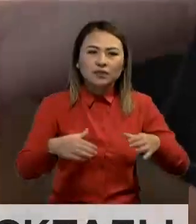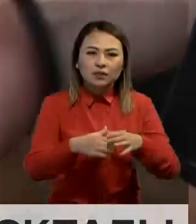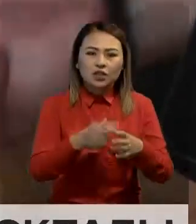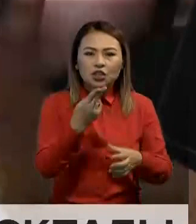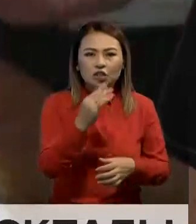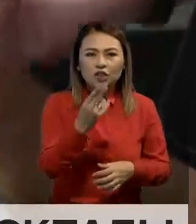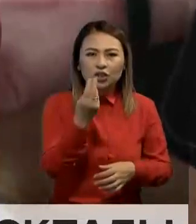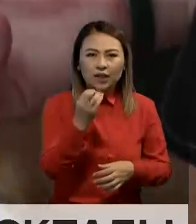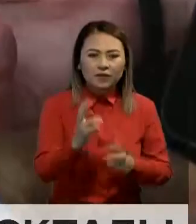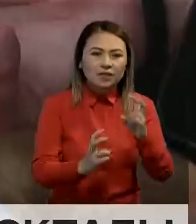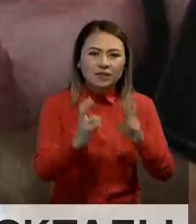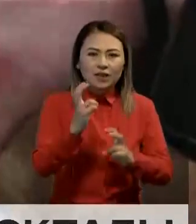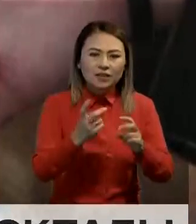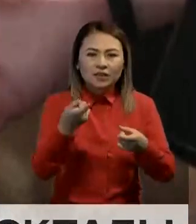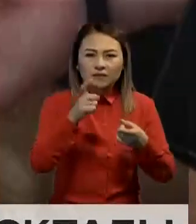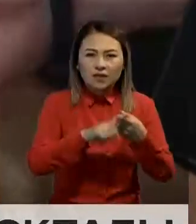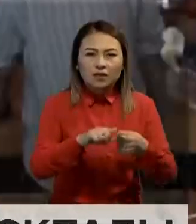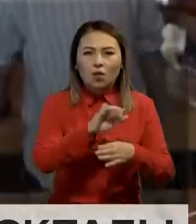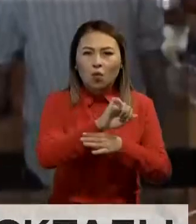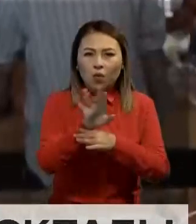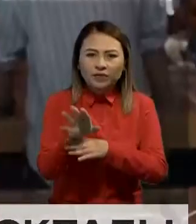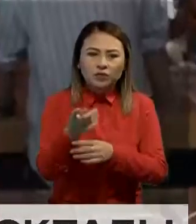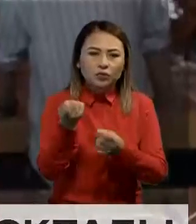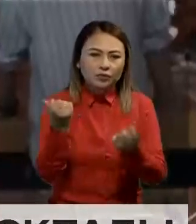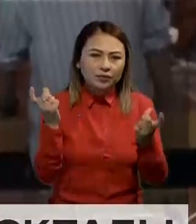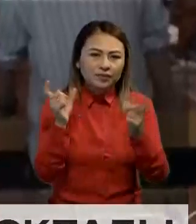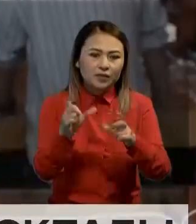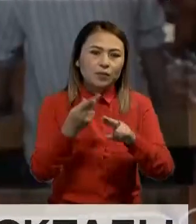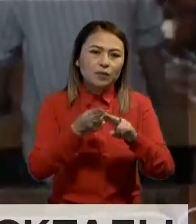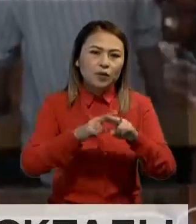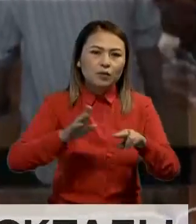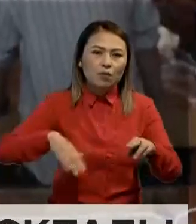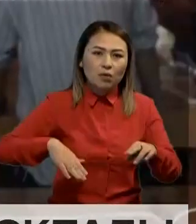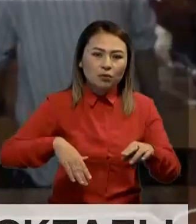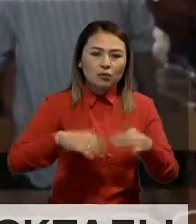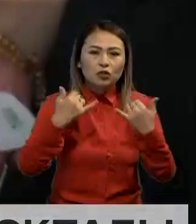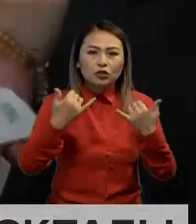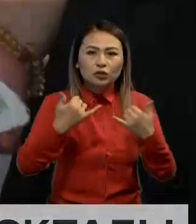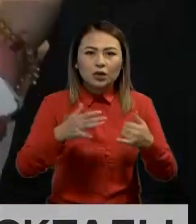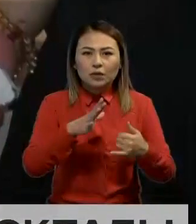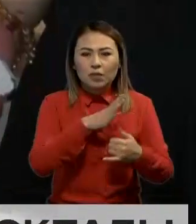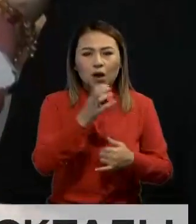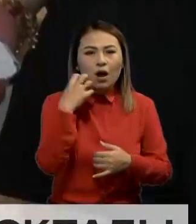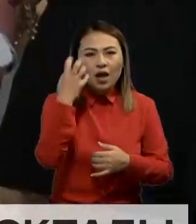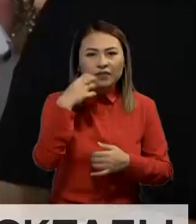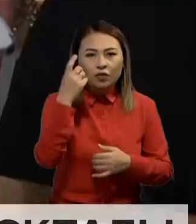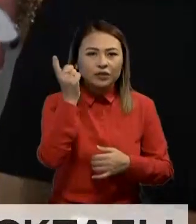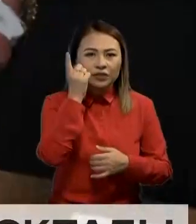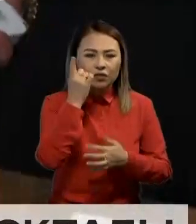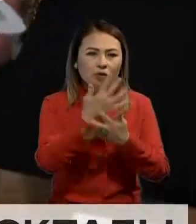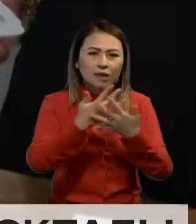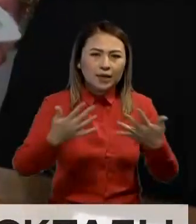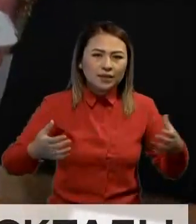Zhengzhou зауытында коронавирусқа байланысты апталық локдаун енгізілгеннен кейін келген. Apple өкілдері iPhone-ның жаңа модельдері